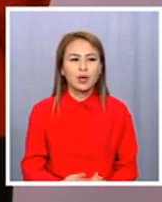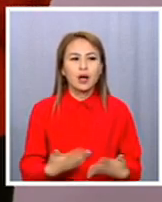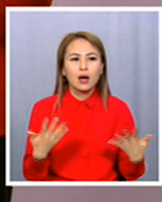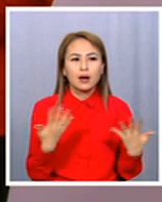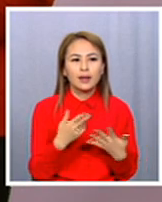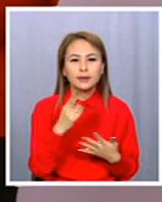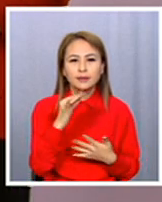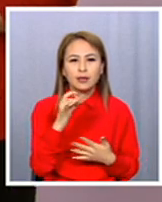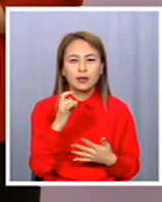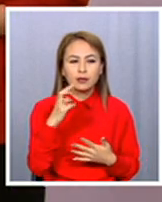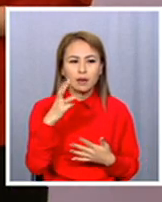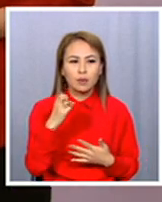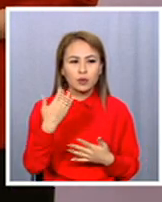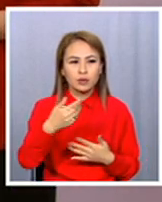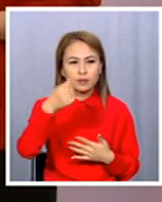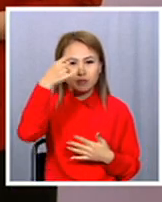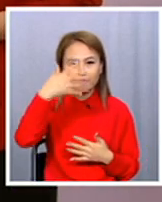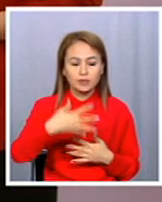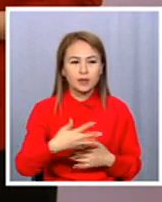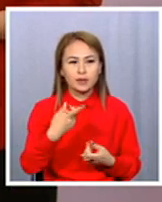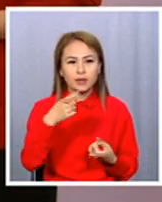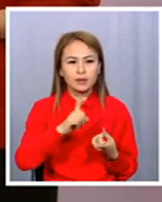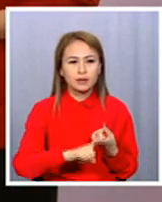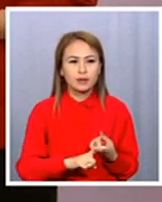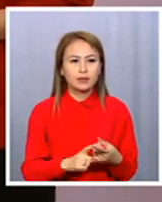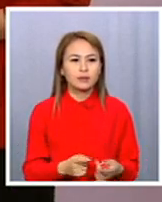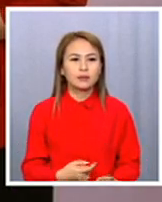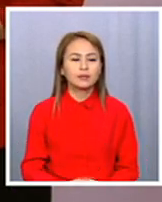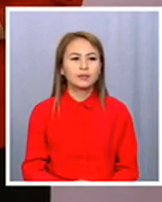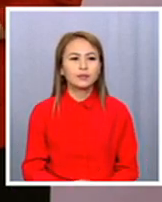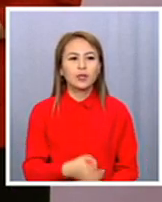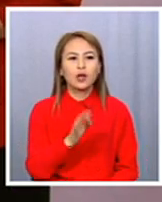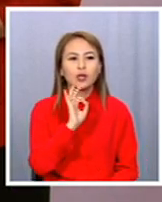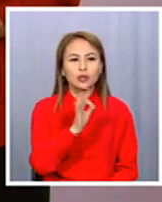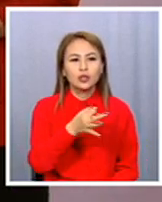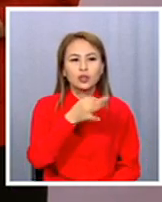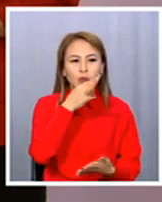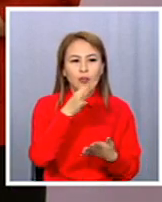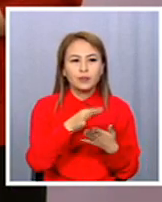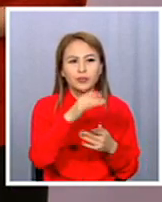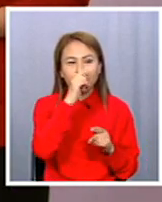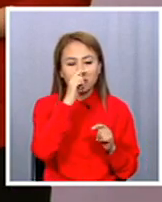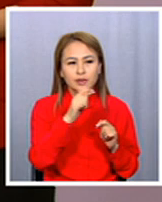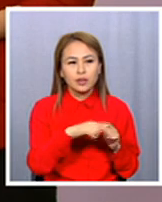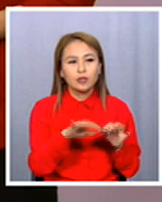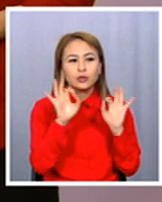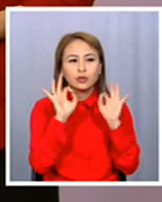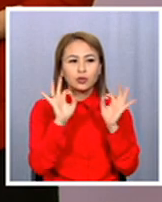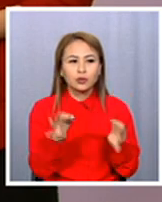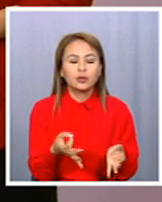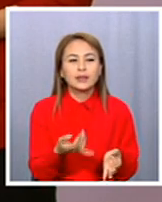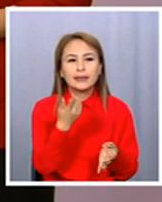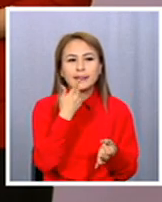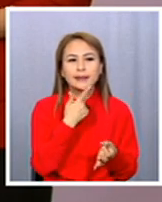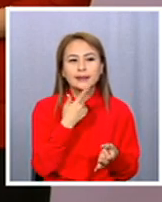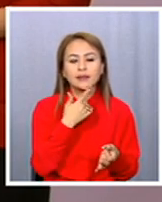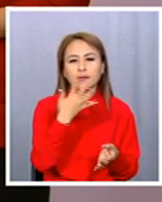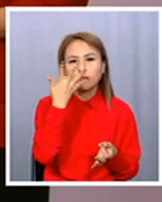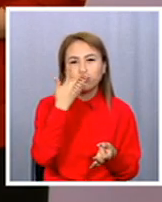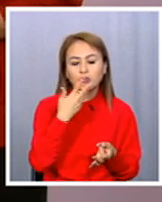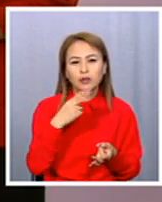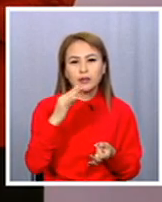диаграмма осы пиктограммаға сәйкес келеді? Дұрыс жауап тексерейік. Дұрыс айтасындар, қызыл түсті